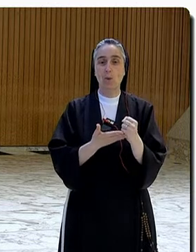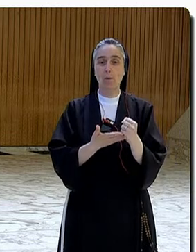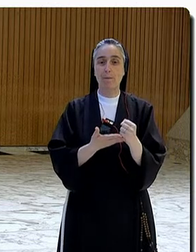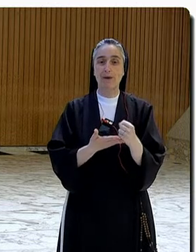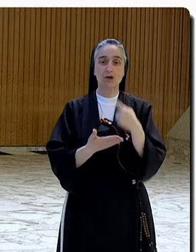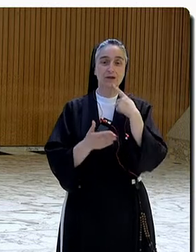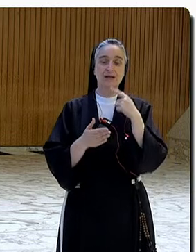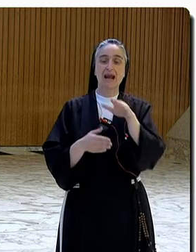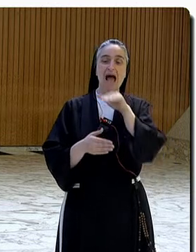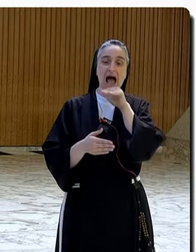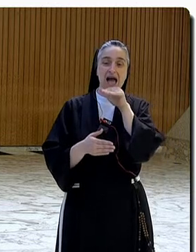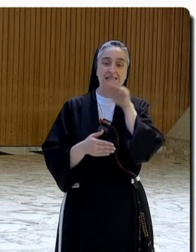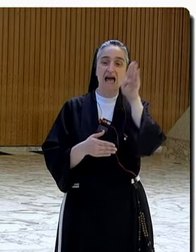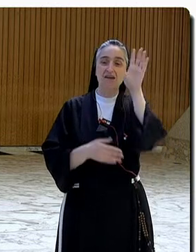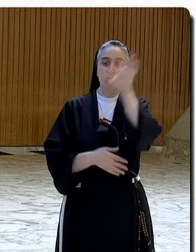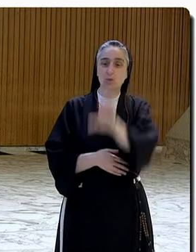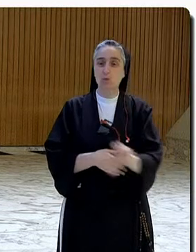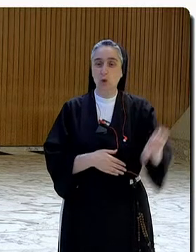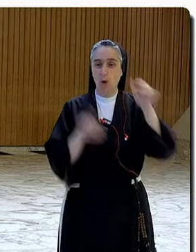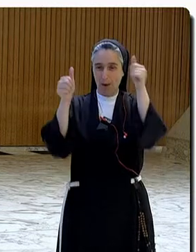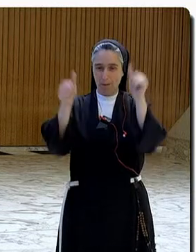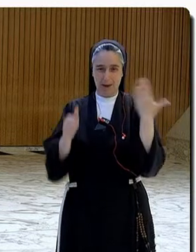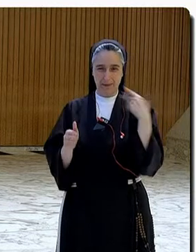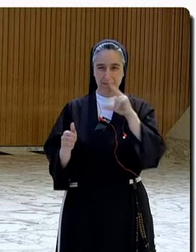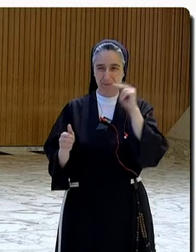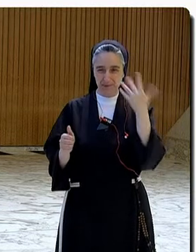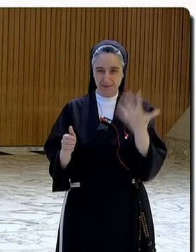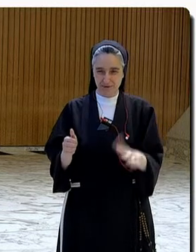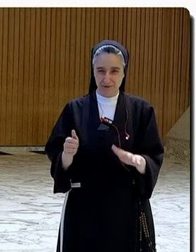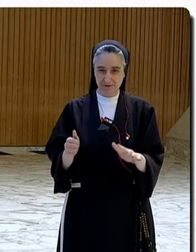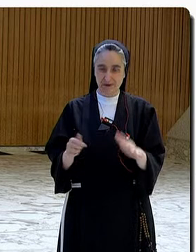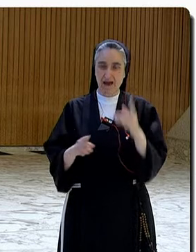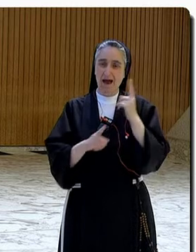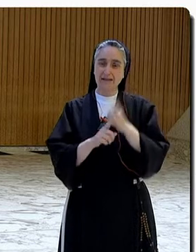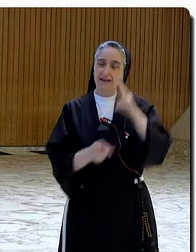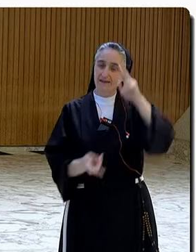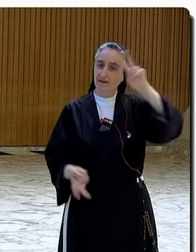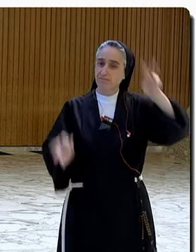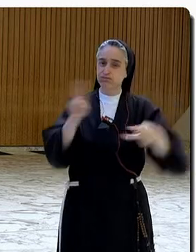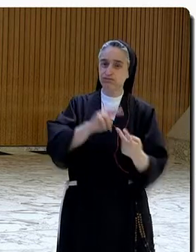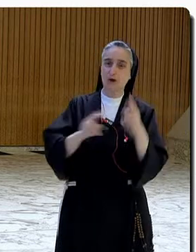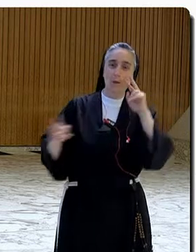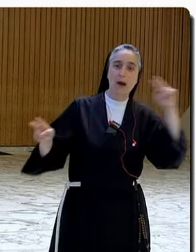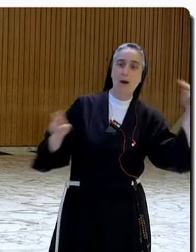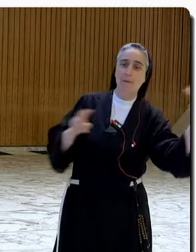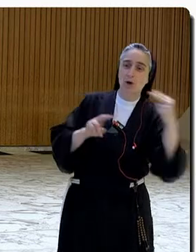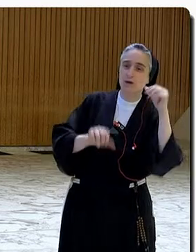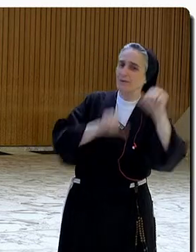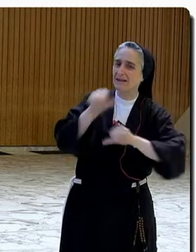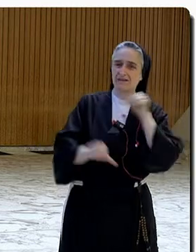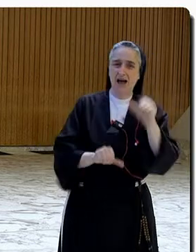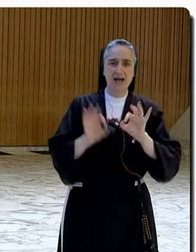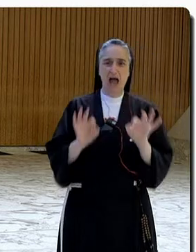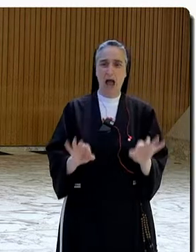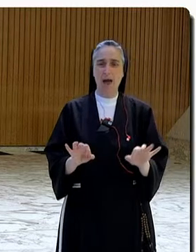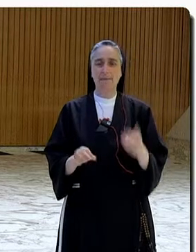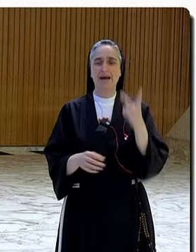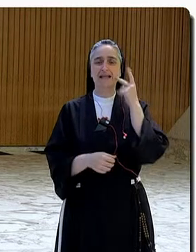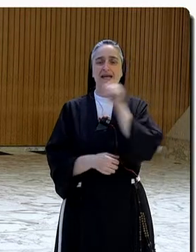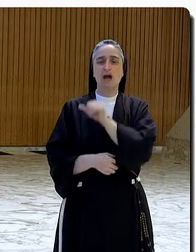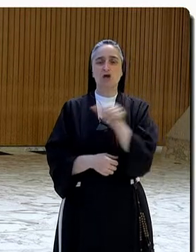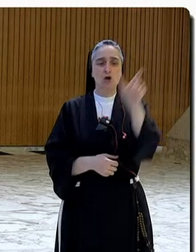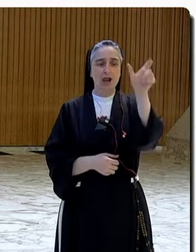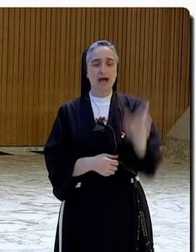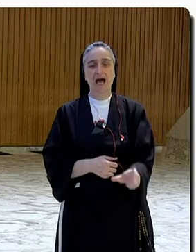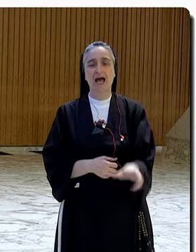anziani e il futuro dell'Europa, occorre un capovolgimento di prospettiva che non indichi più